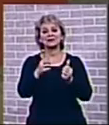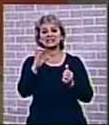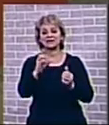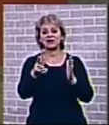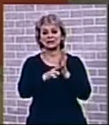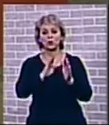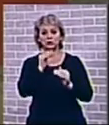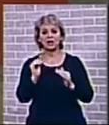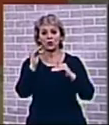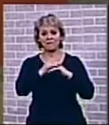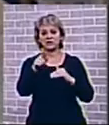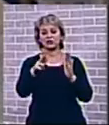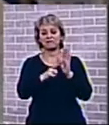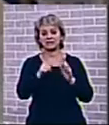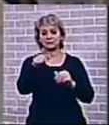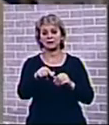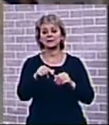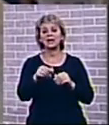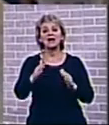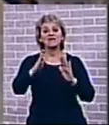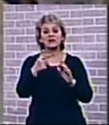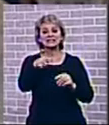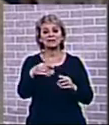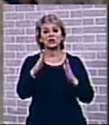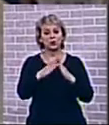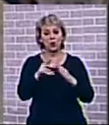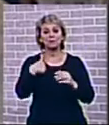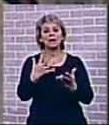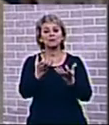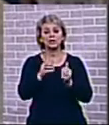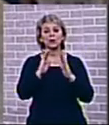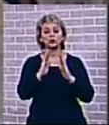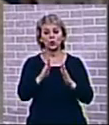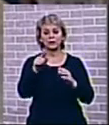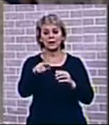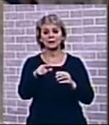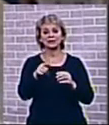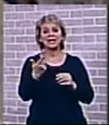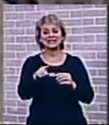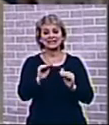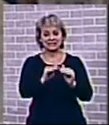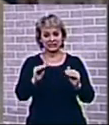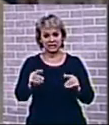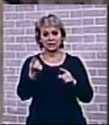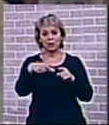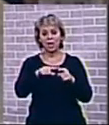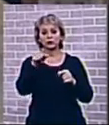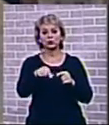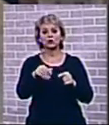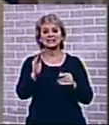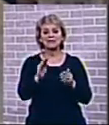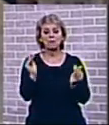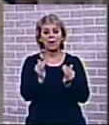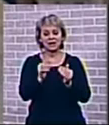утра до 8 вечера. На вызовы на дом мы принимаем только к детям, которые